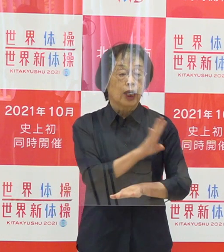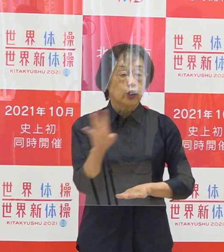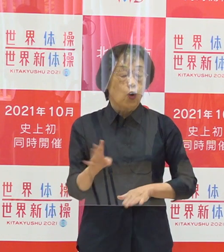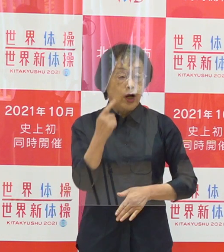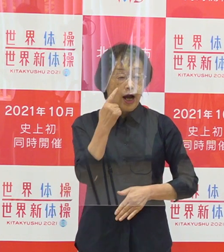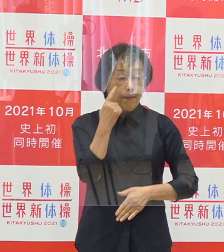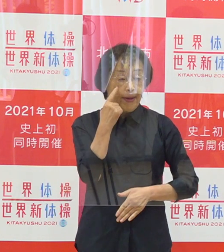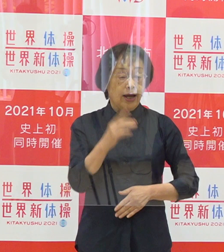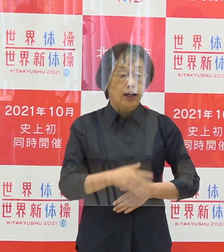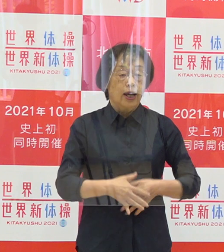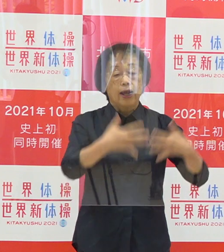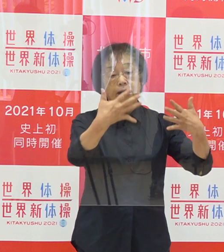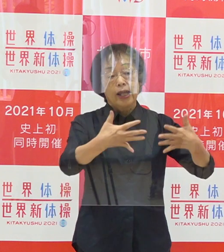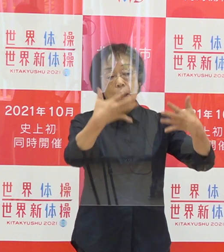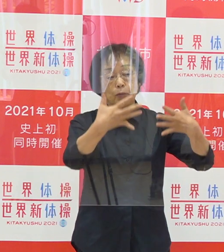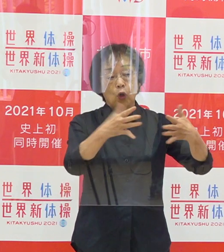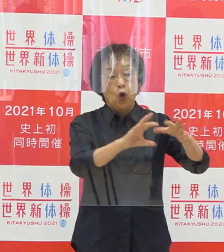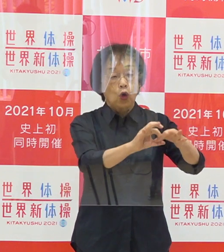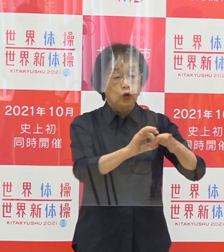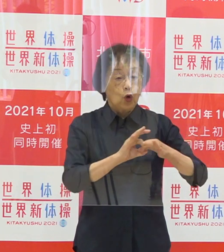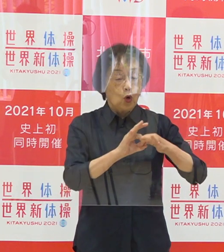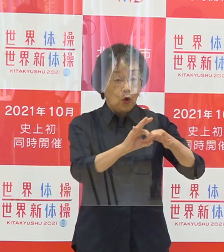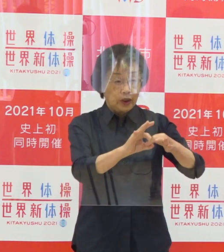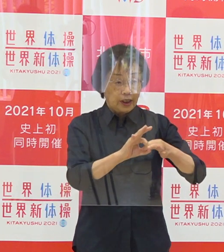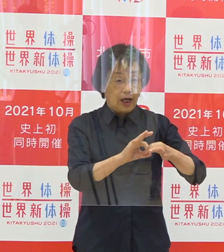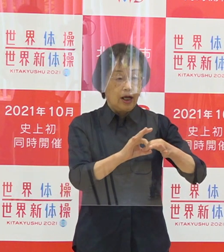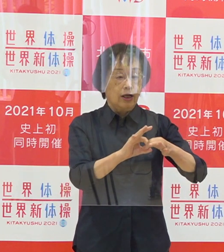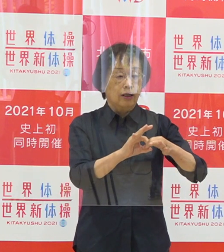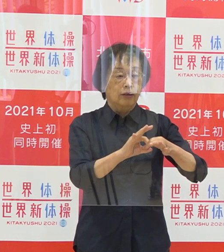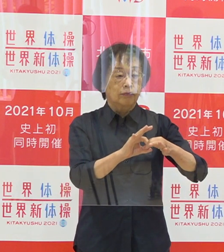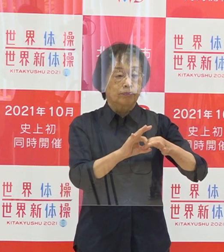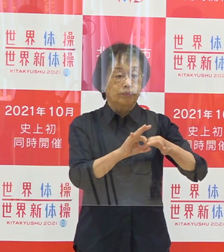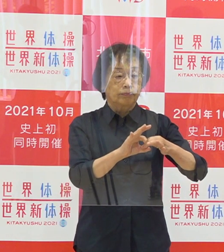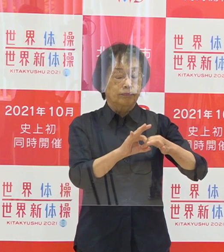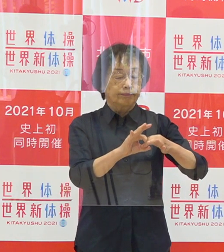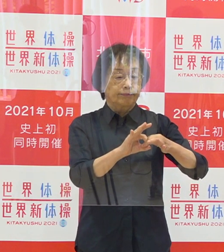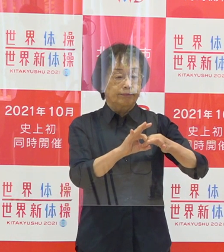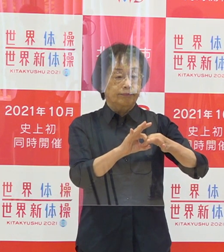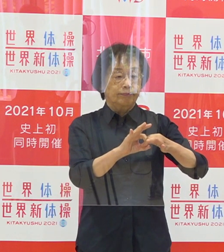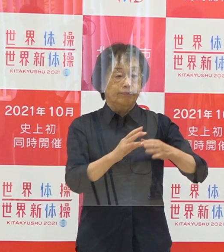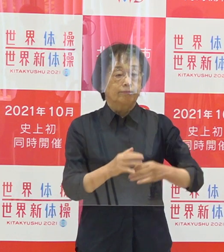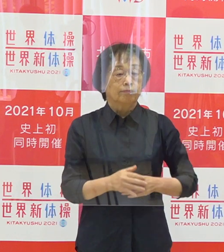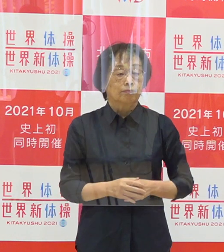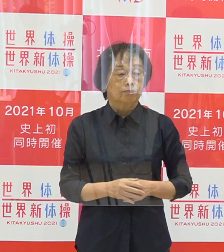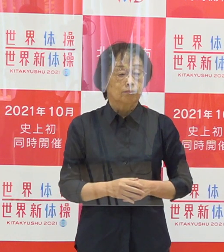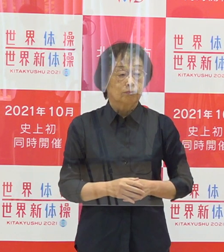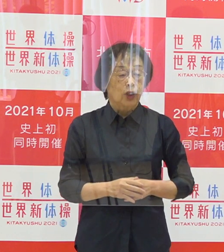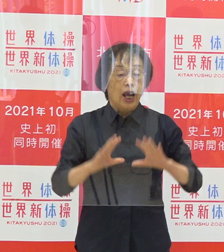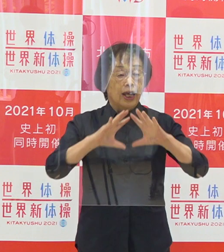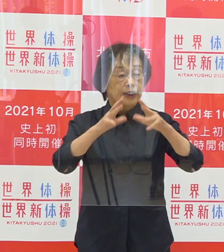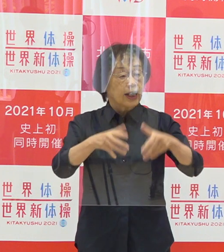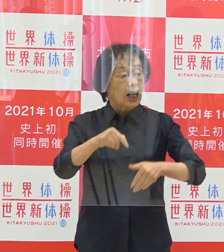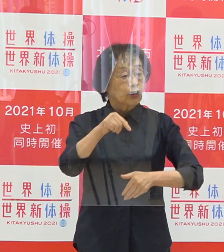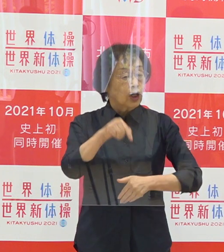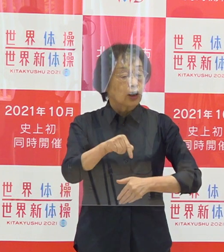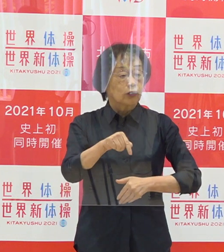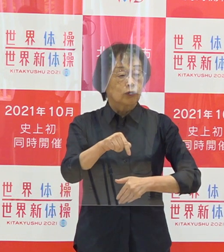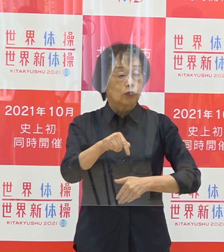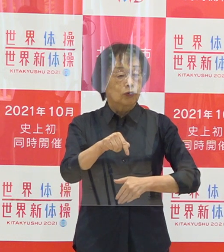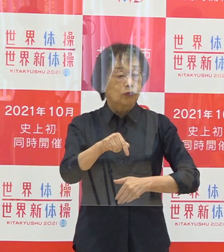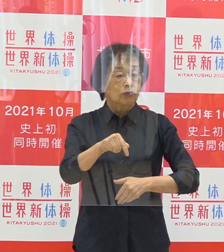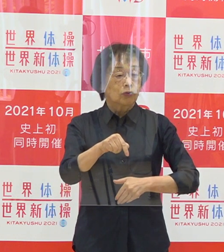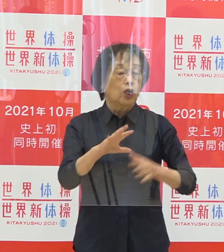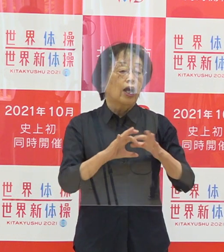バブル方式が待ってて、というか水際のですね、検査体制とか対策が徹底されている中でも、こういうふうに感染